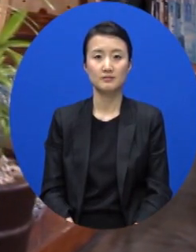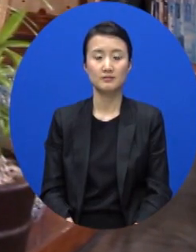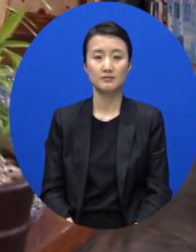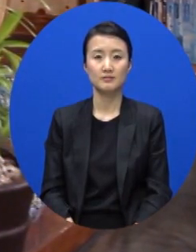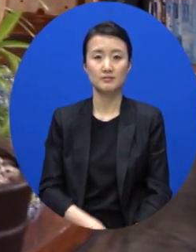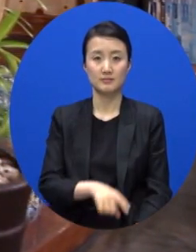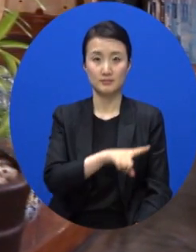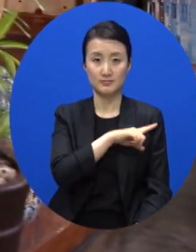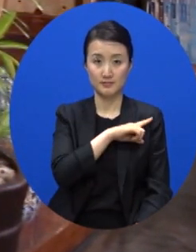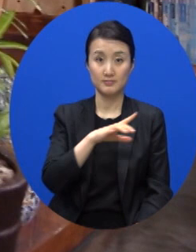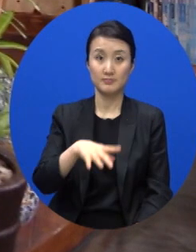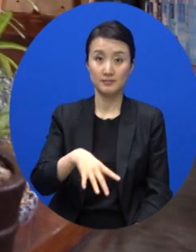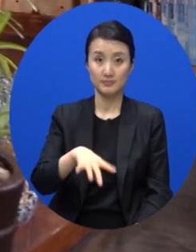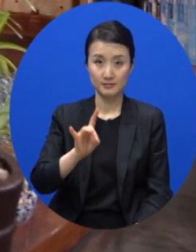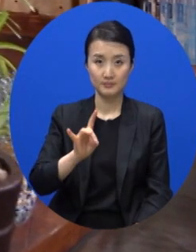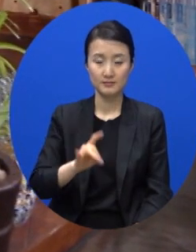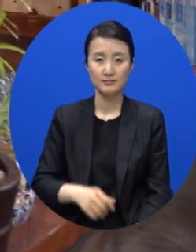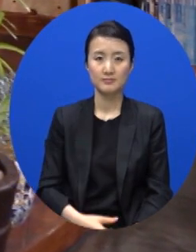먼저